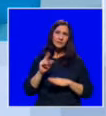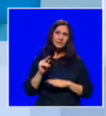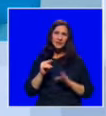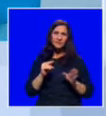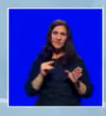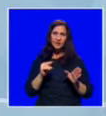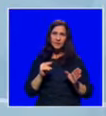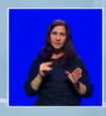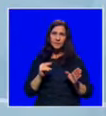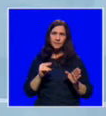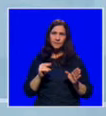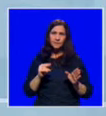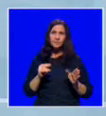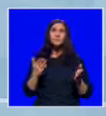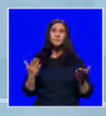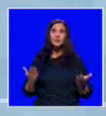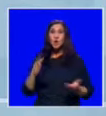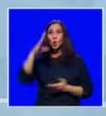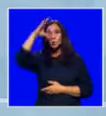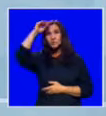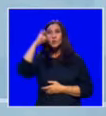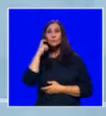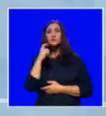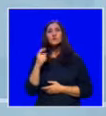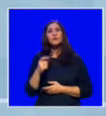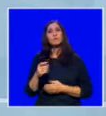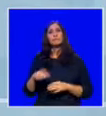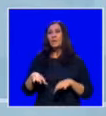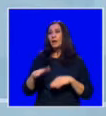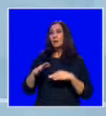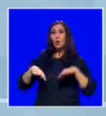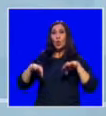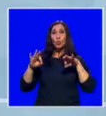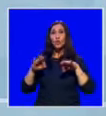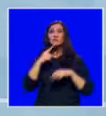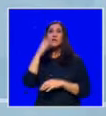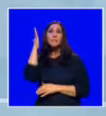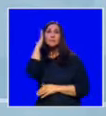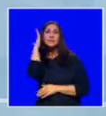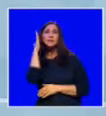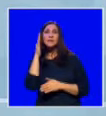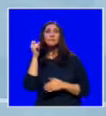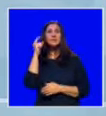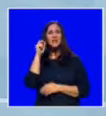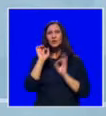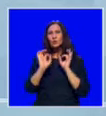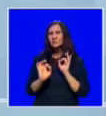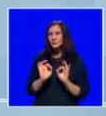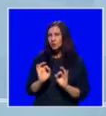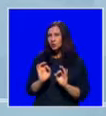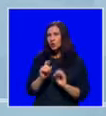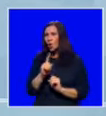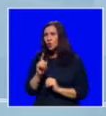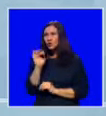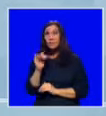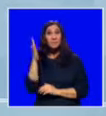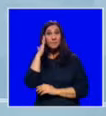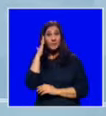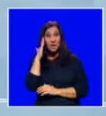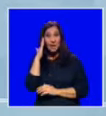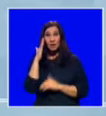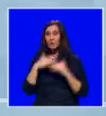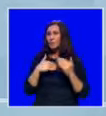Борисов премиер? Ние винаги сме казвали, че господин Борисов е най-подготвеният за министър-председател и всъщност кой ще бъде премиер